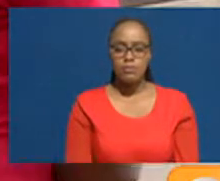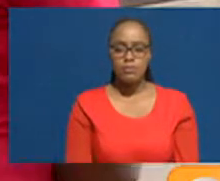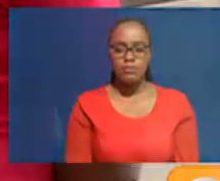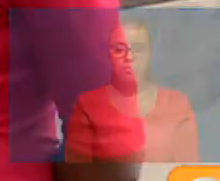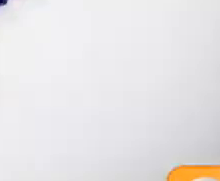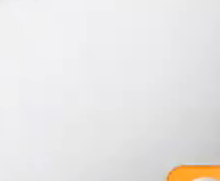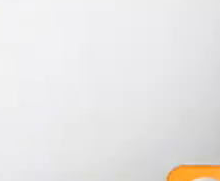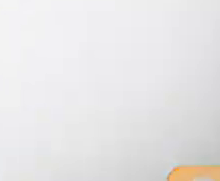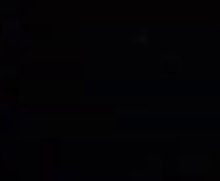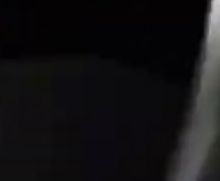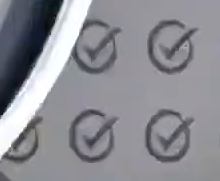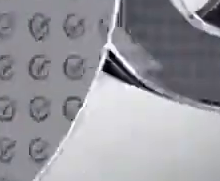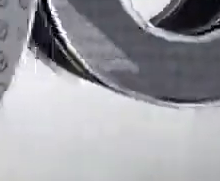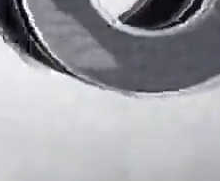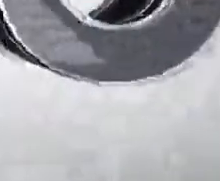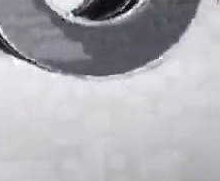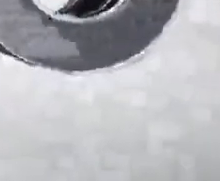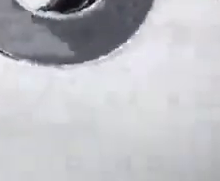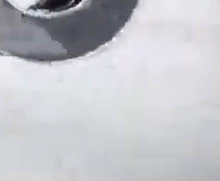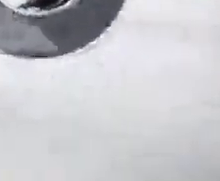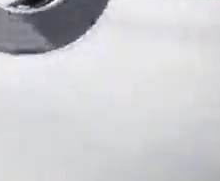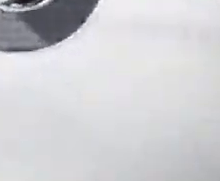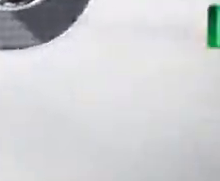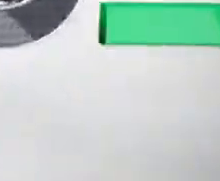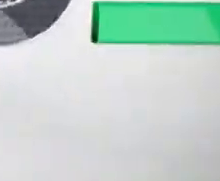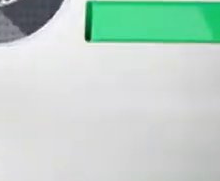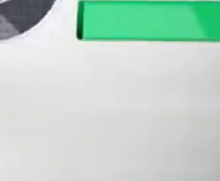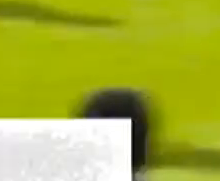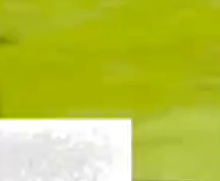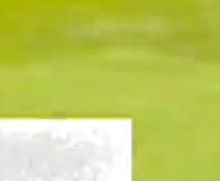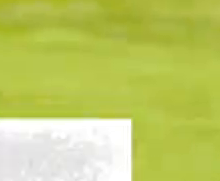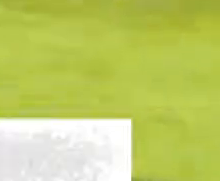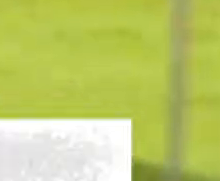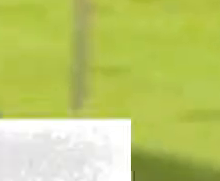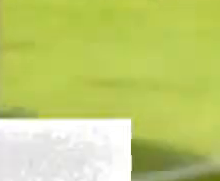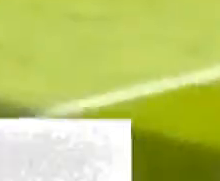Coming up in sport.